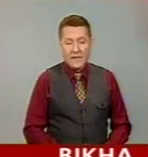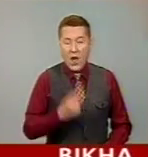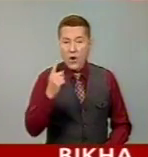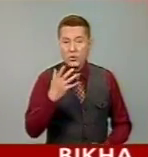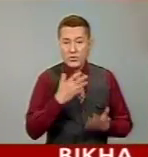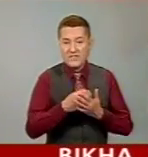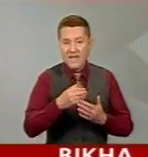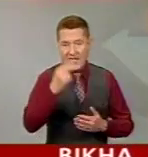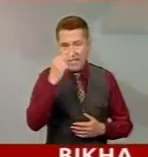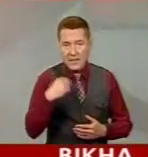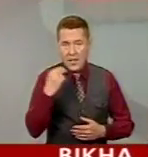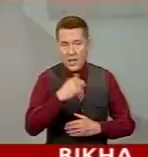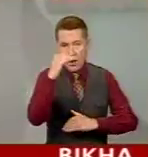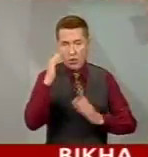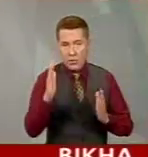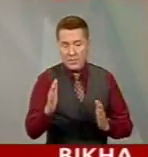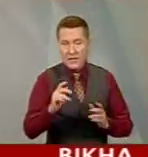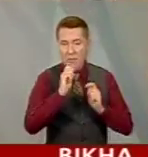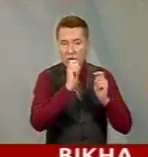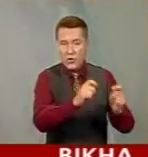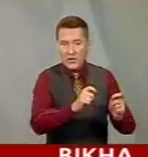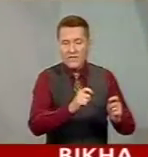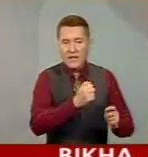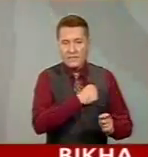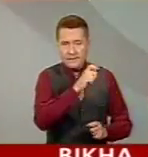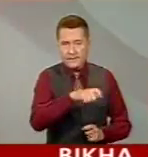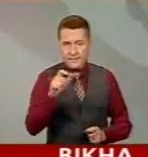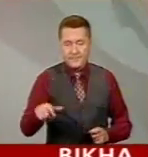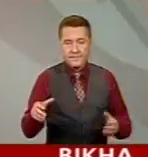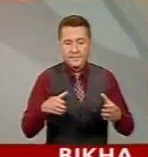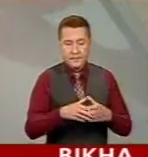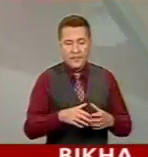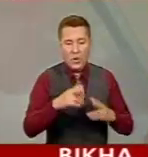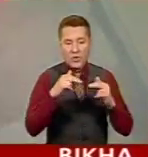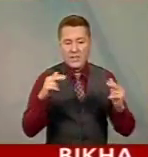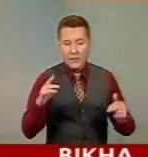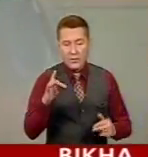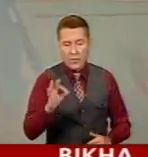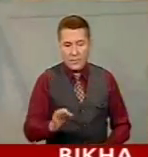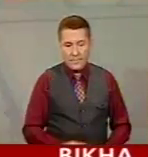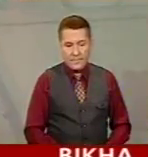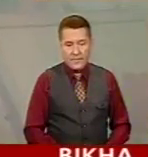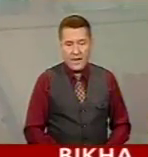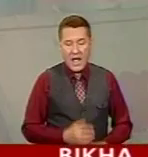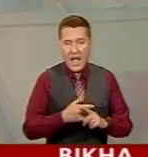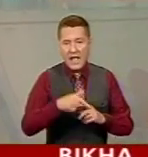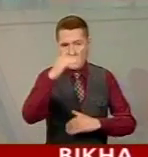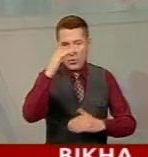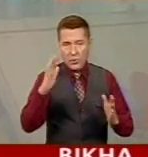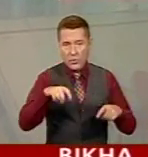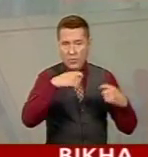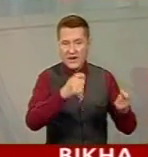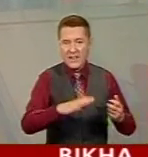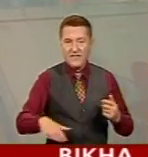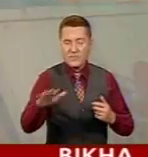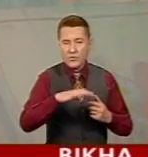своїх робіт Георгій Переможець художники подарували бійцям полку «Дніпро-1». Эту икону обязательно передадим ребятам в зону